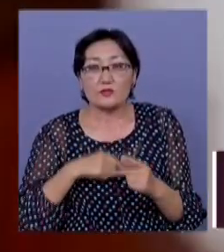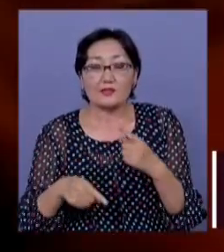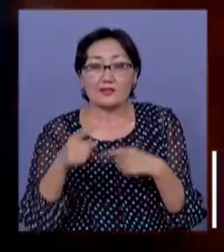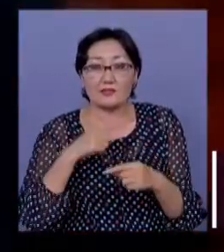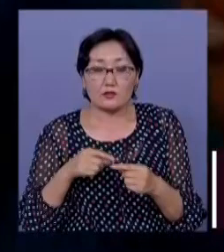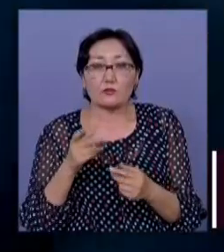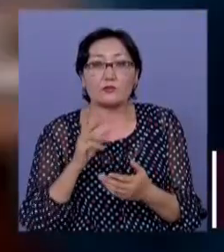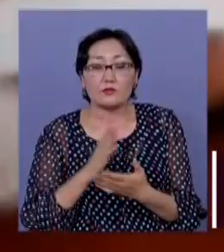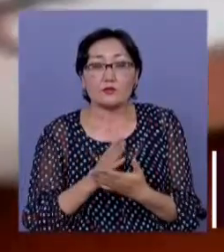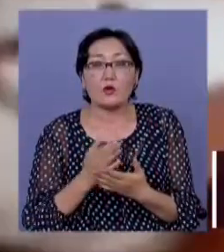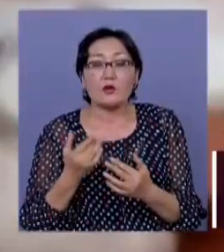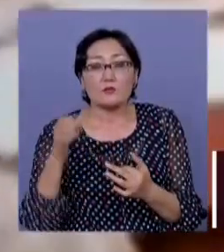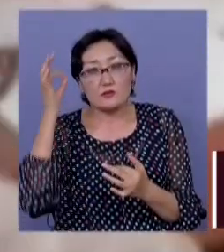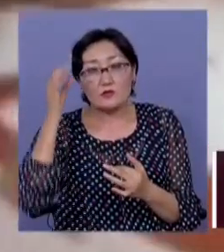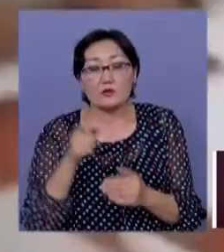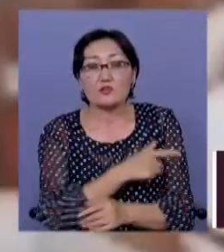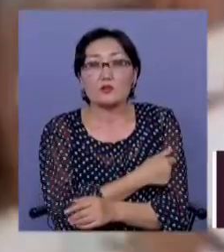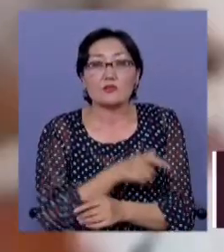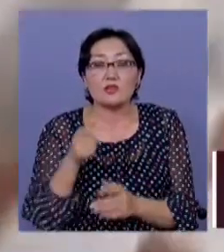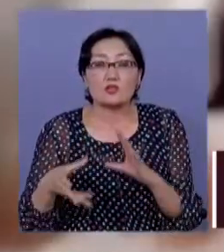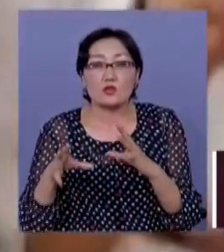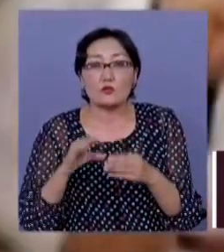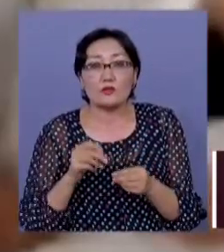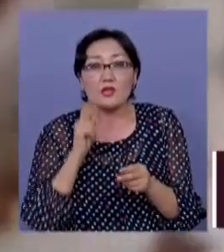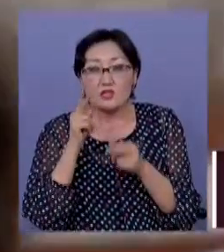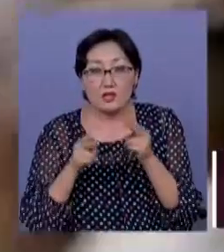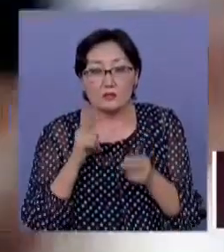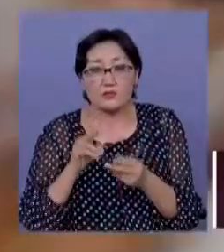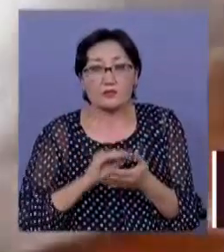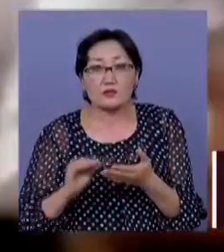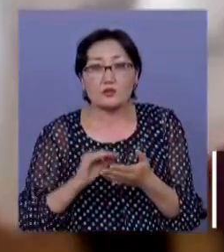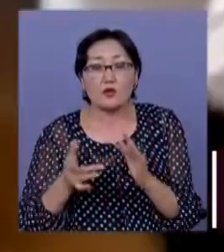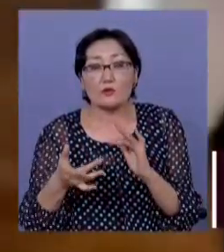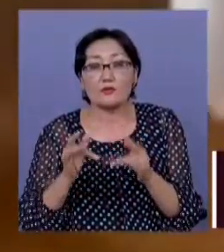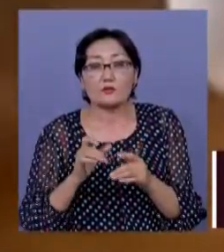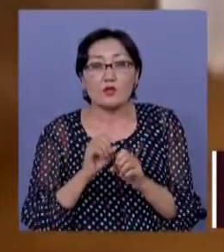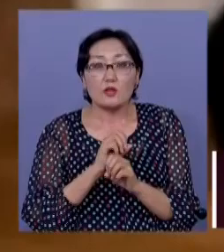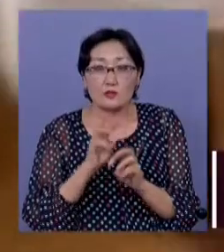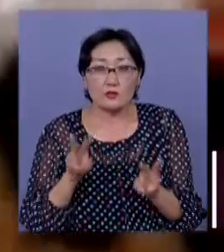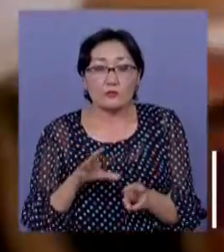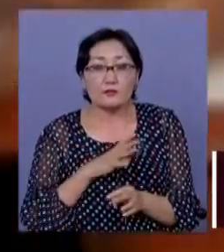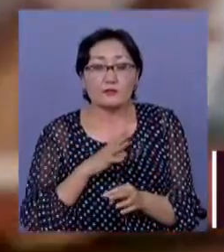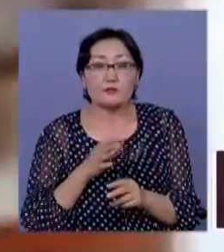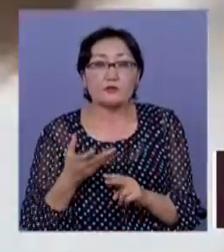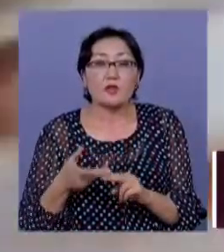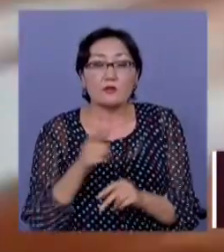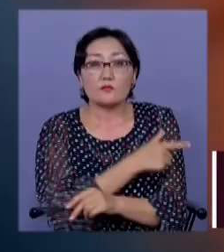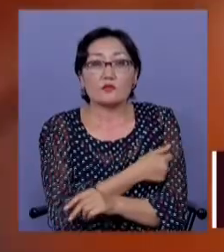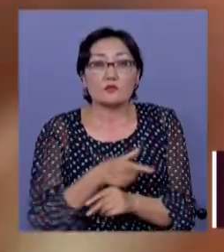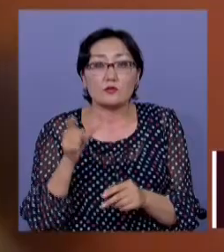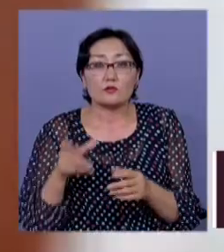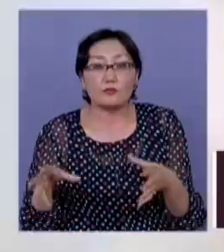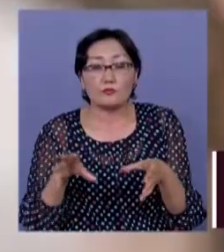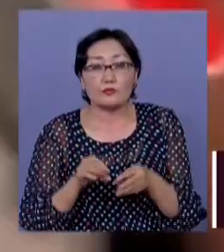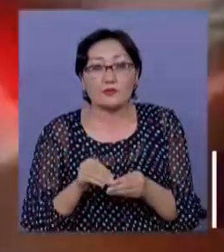оралды. Естеріңізде болса, ақ халаттылардың жаппай арыз жазып жатқан сәті әлеуметтік желіге тарап кеткен болатын. Дәрігерлер мұндай